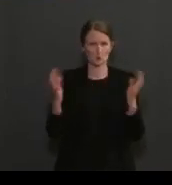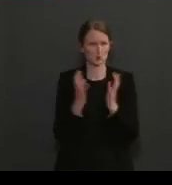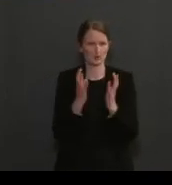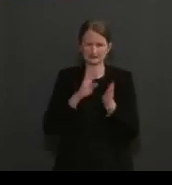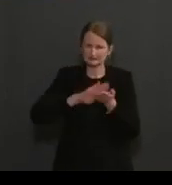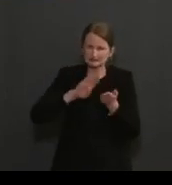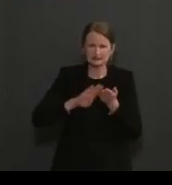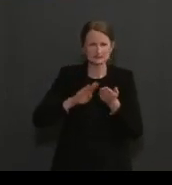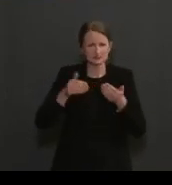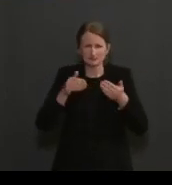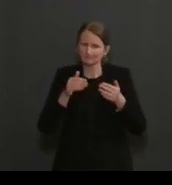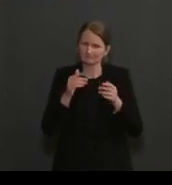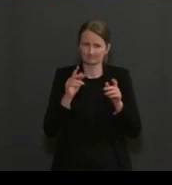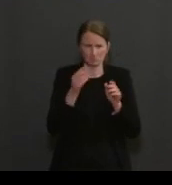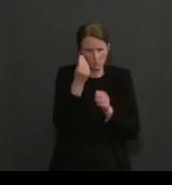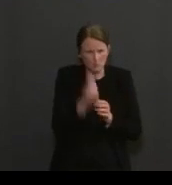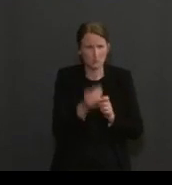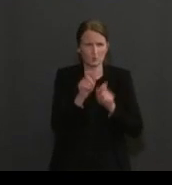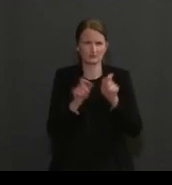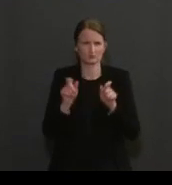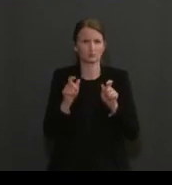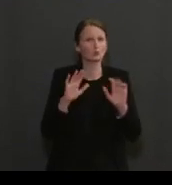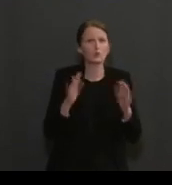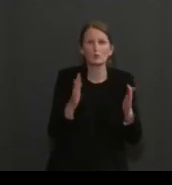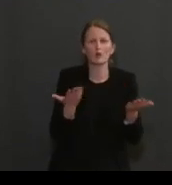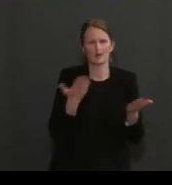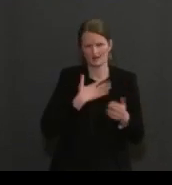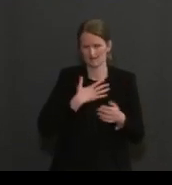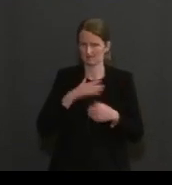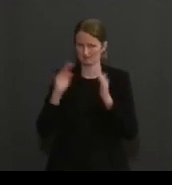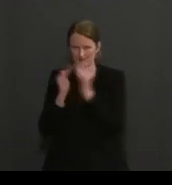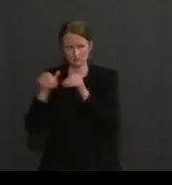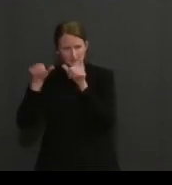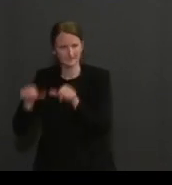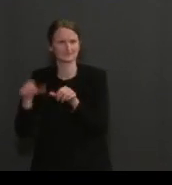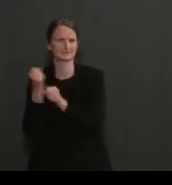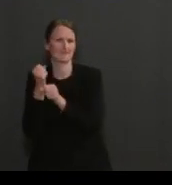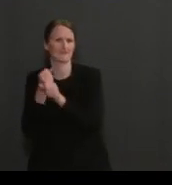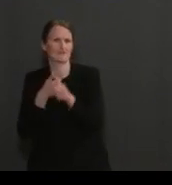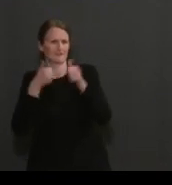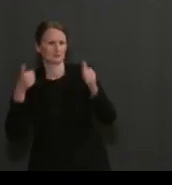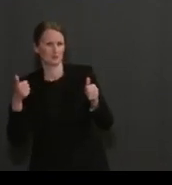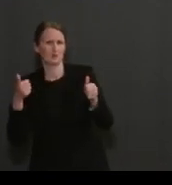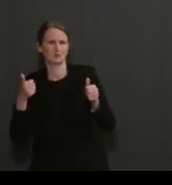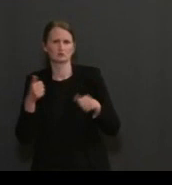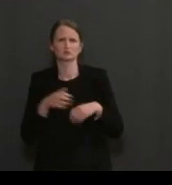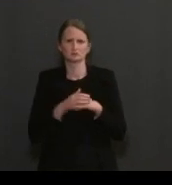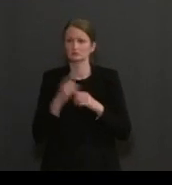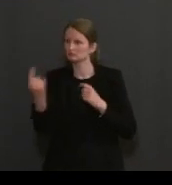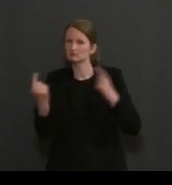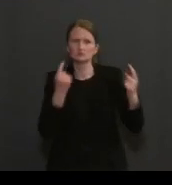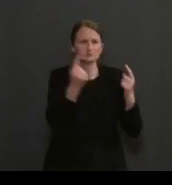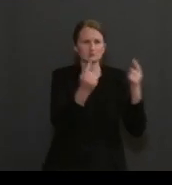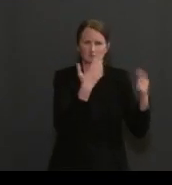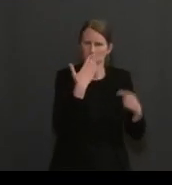gens présents dans un bureau, peut-être une personne au lieu des 4 qui y sont habituellement présentes. Le deuxième point,